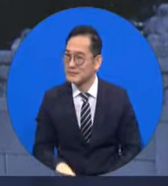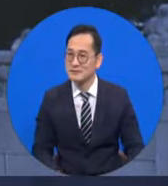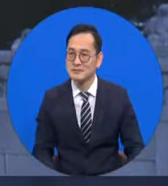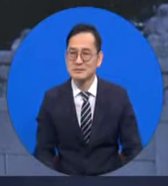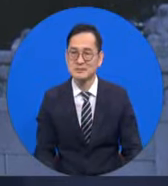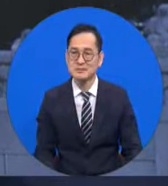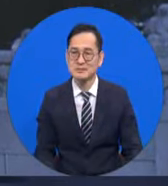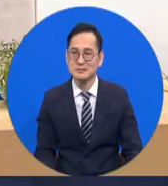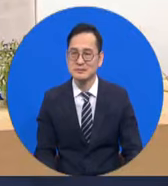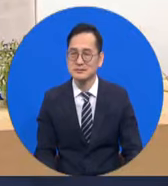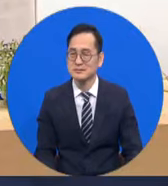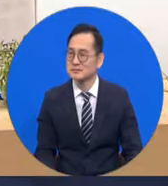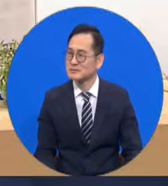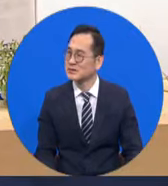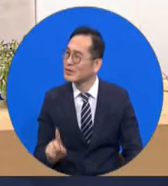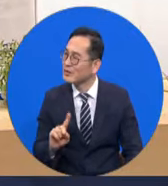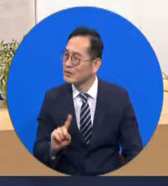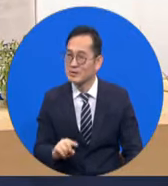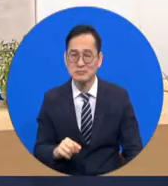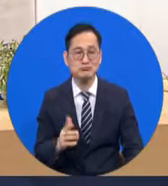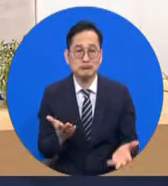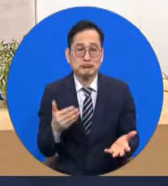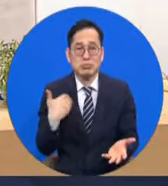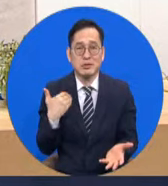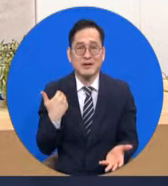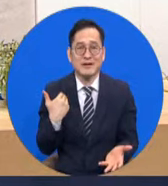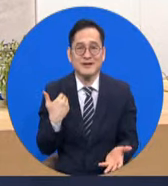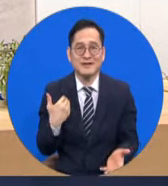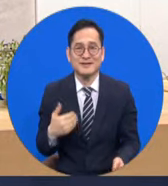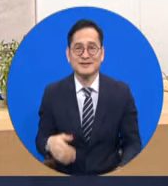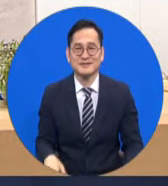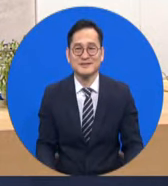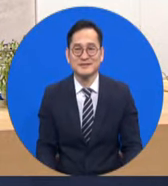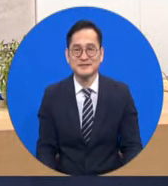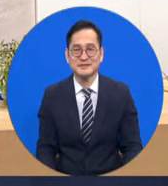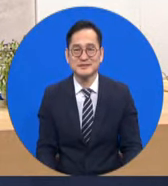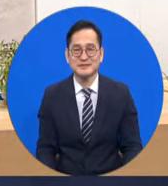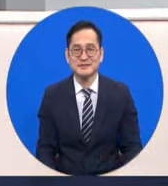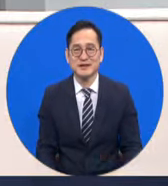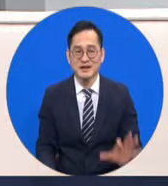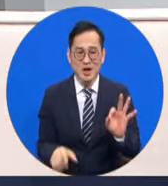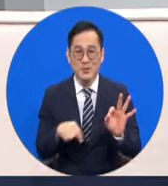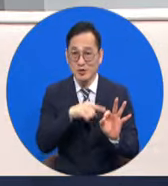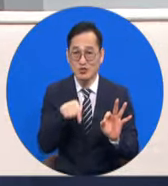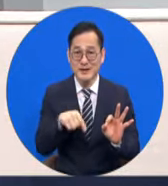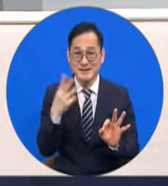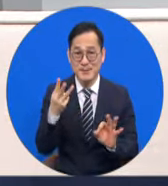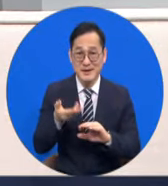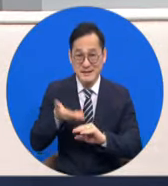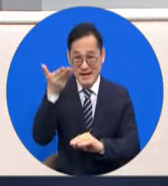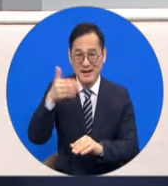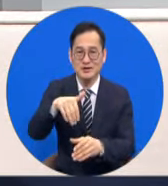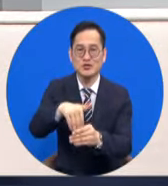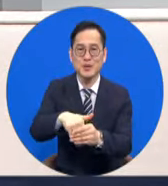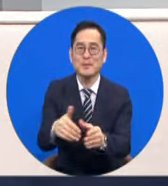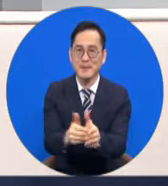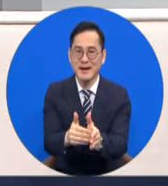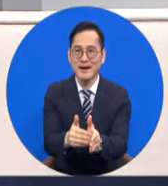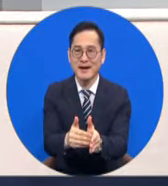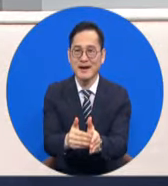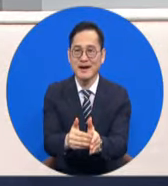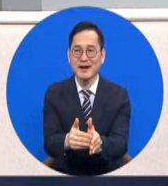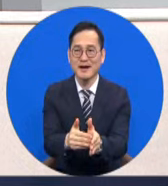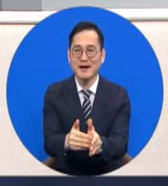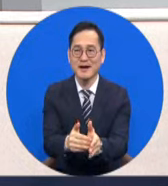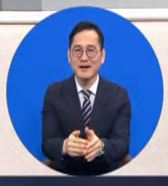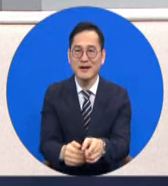아니 여론조사 했잖아요. 아니 왜냐면은 지금 그 유권자 10명 중 3명 이상의 표는 투표함에 들어가 있는 거 아니겠습니까? 그러면